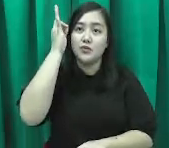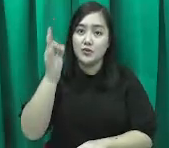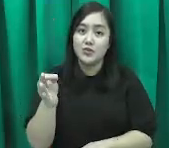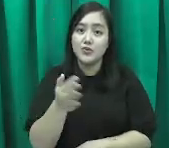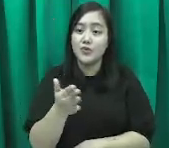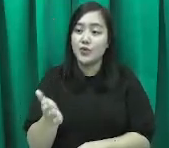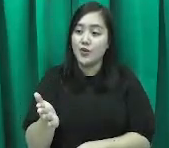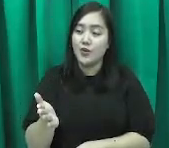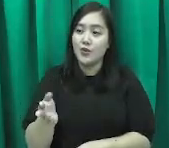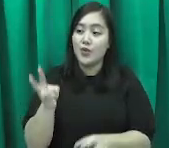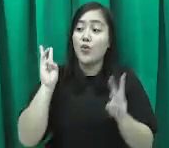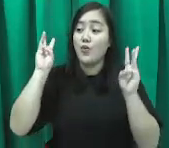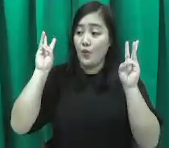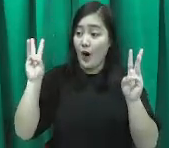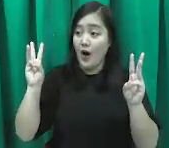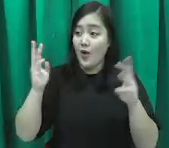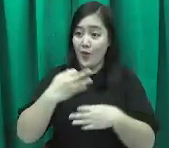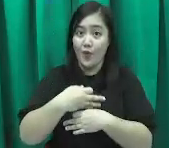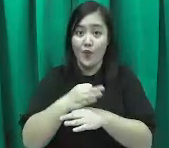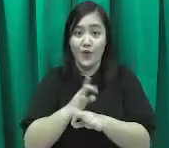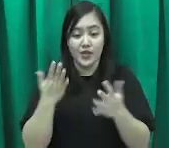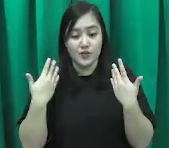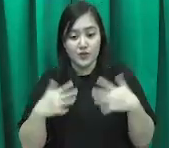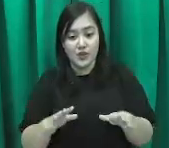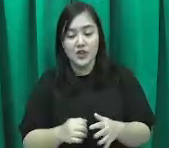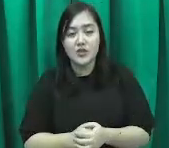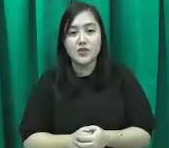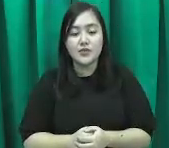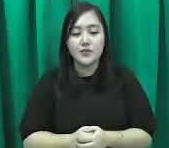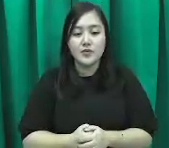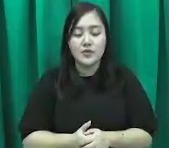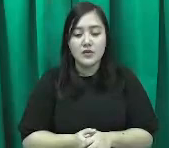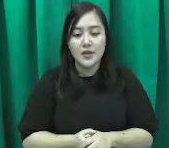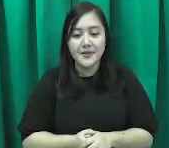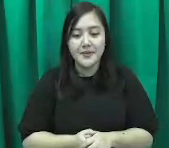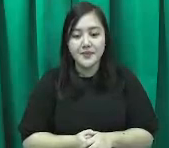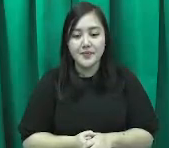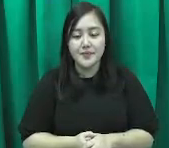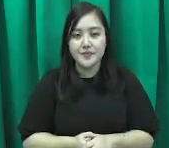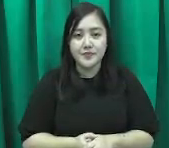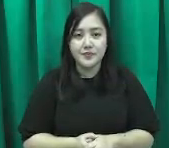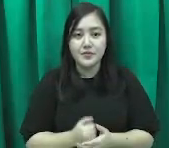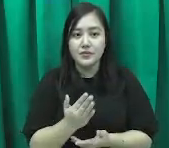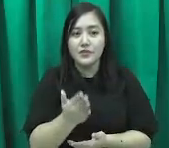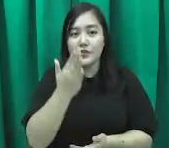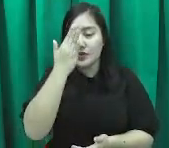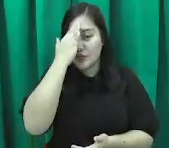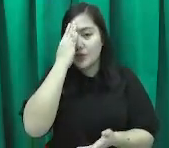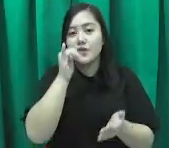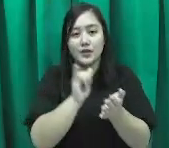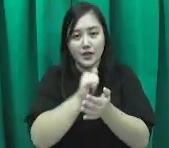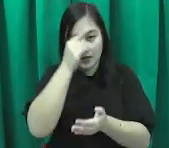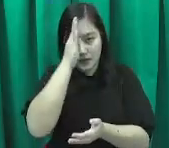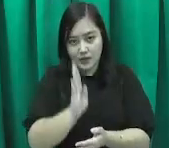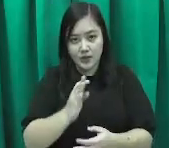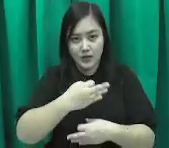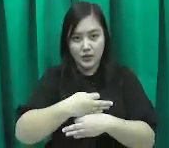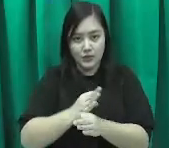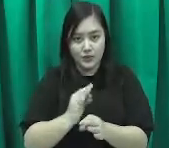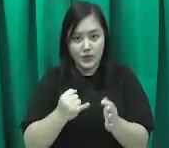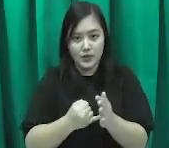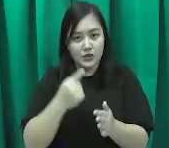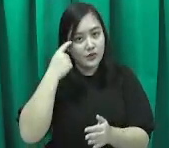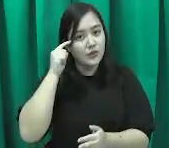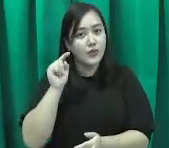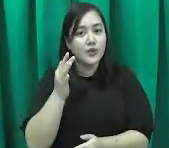So, pero parang hindi natin nakikita yan. Yeah. Pero alam mo, at the back of your mind, alam mo na inayos ng Panginoon yun para